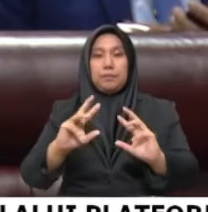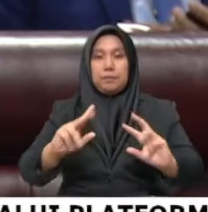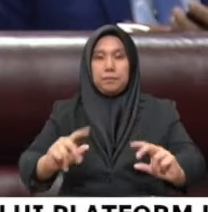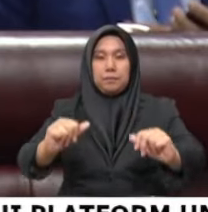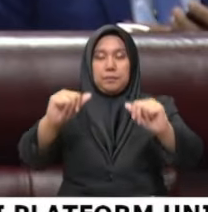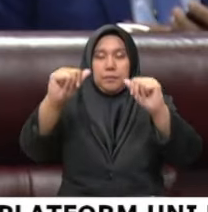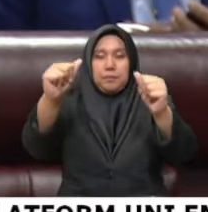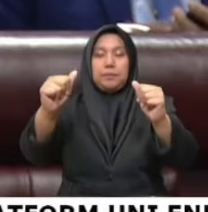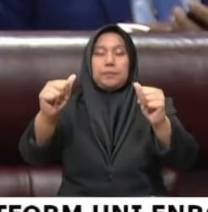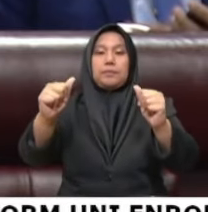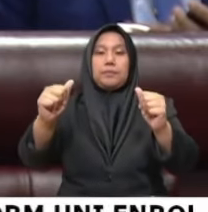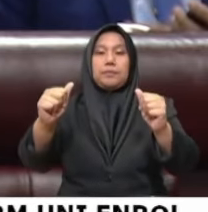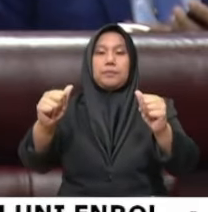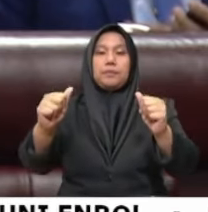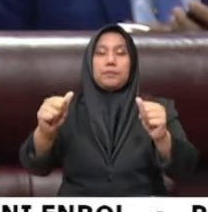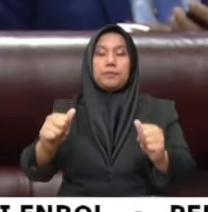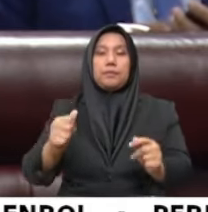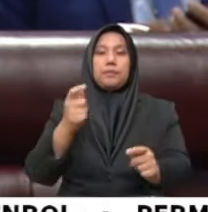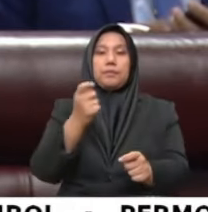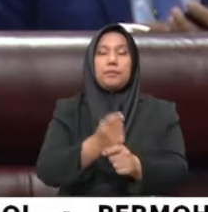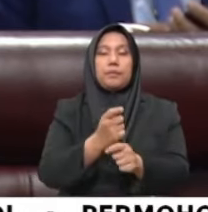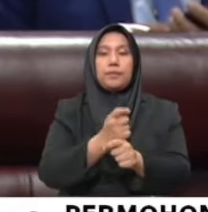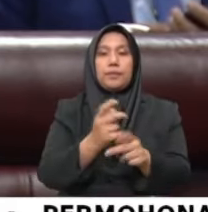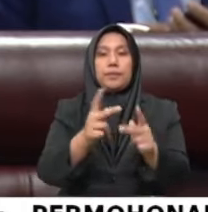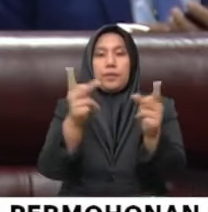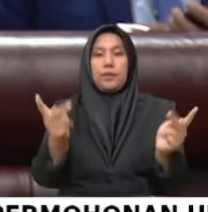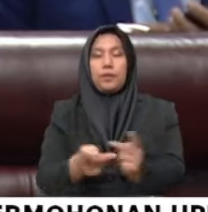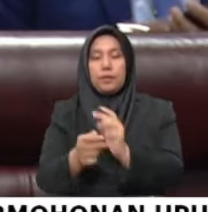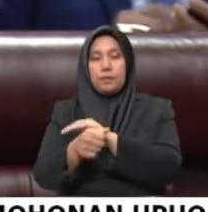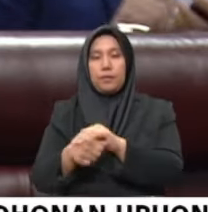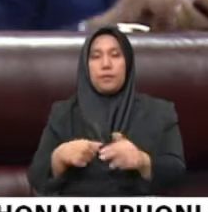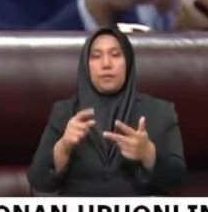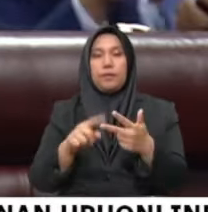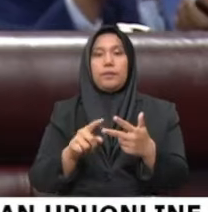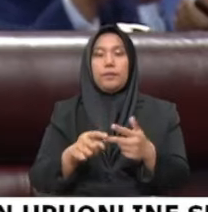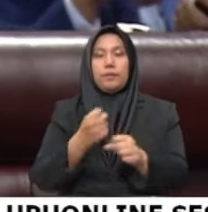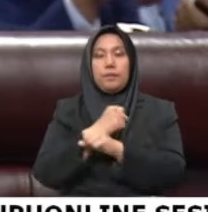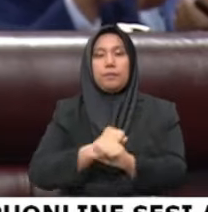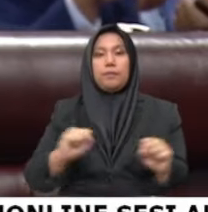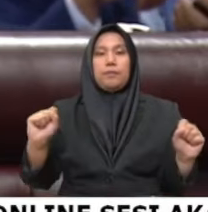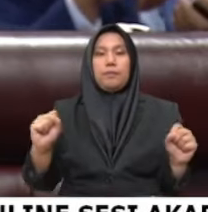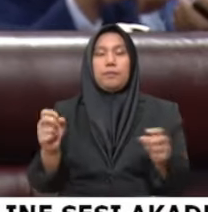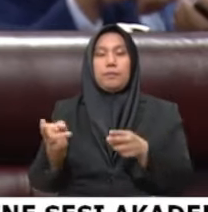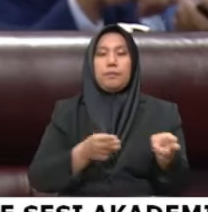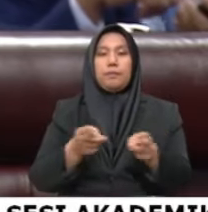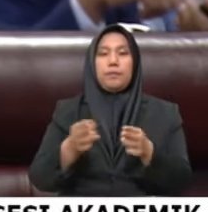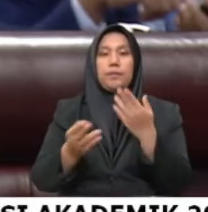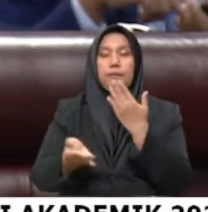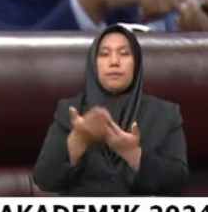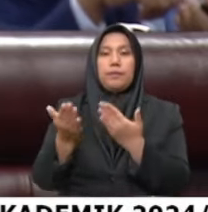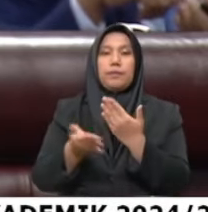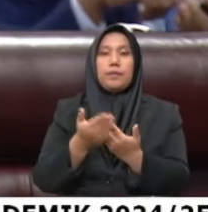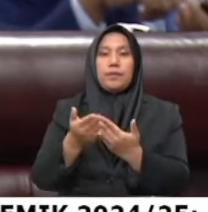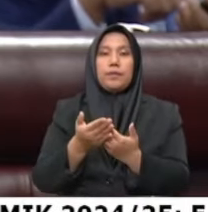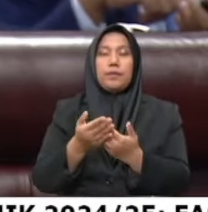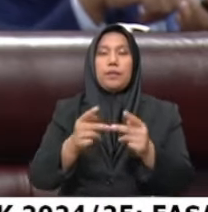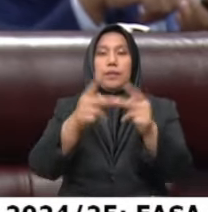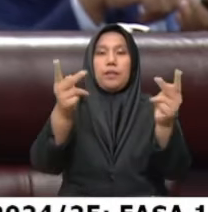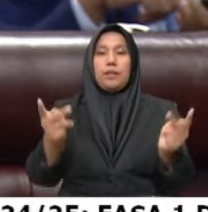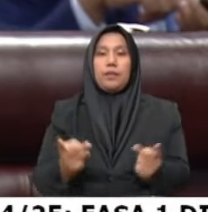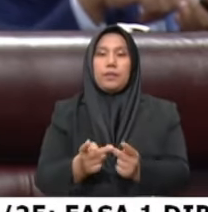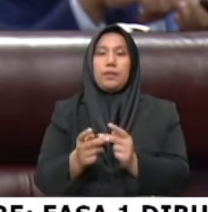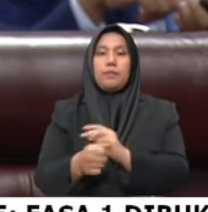restorasi dan pengayaan bagi pengekalan kawasan perlindungan. Ketiga, penyediaan dan pengurusan kemudahan di kawasan